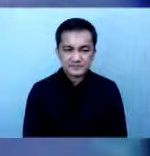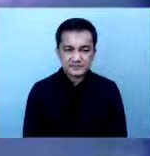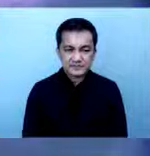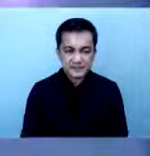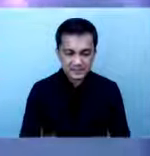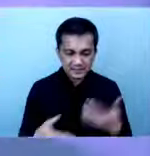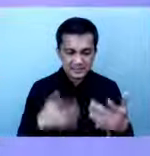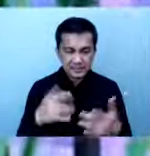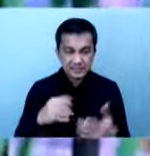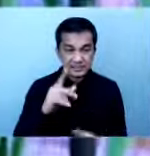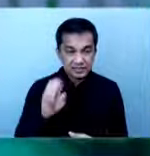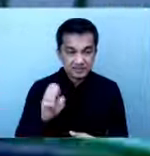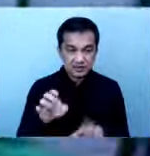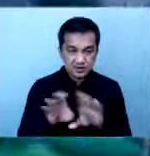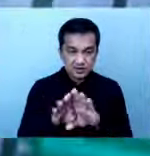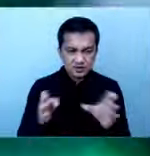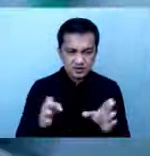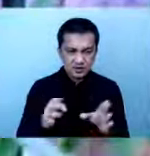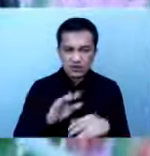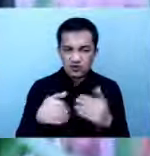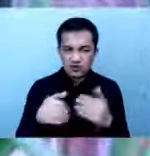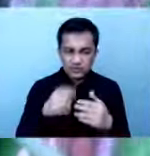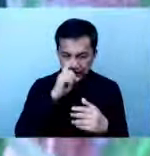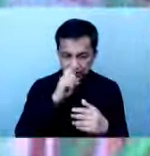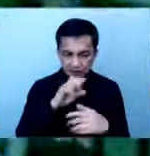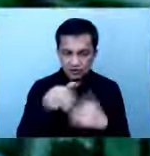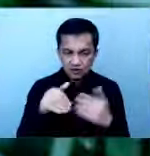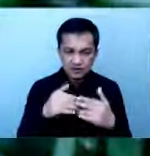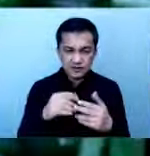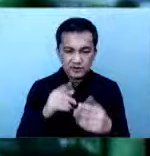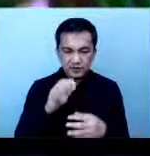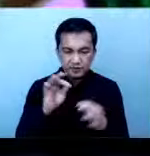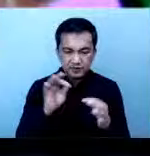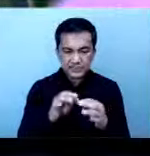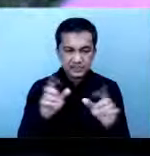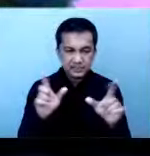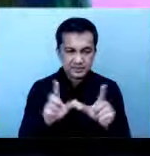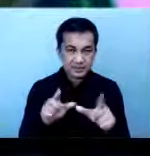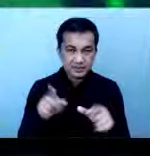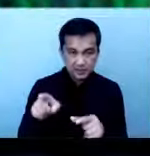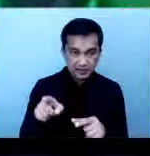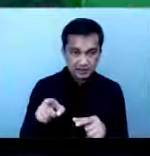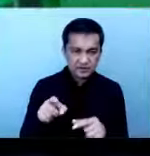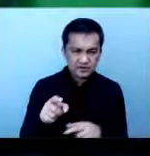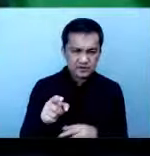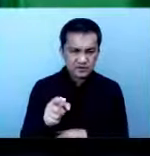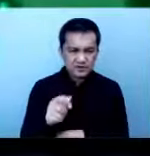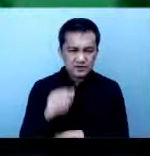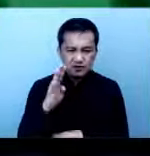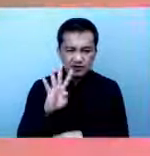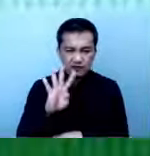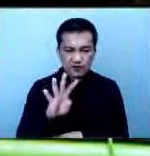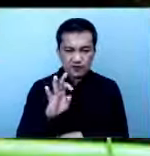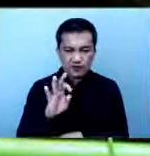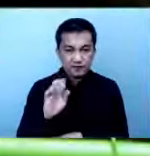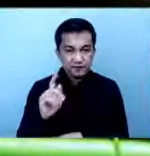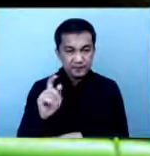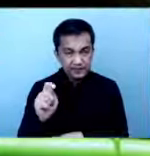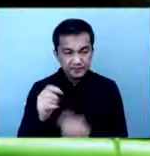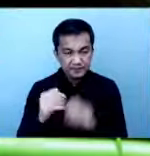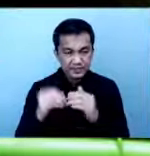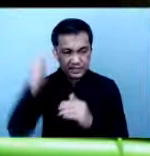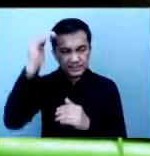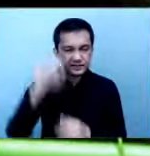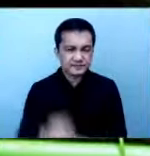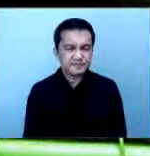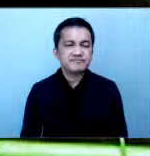Thrillscape, bukas for all ages at for all fitness levels. Basta ikaw ay nasa 4 feet pataas. It's super worth